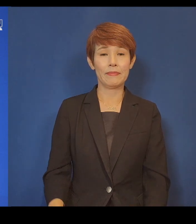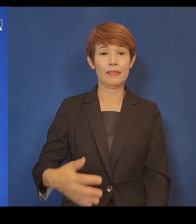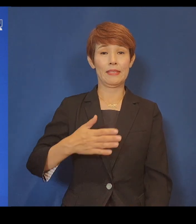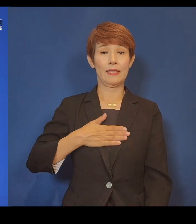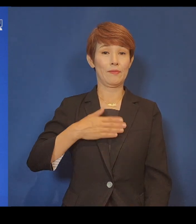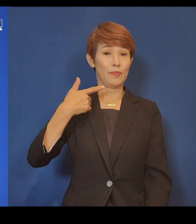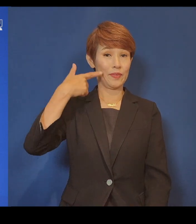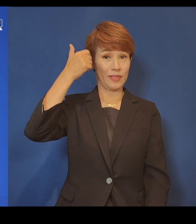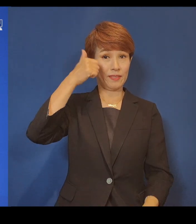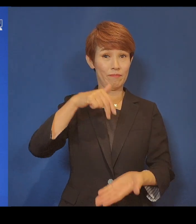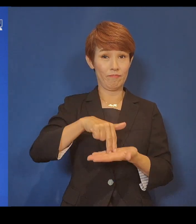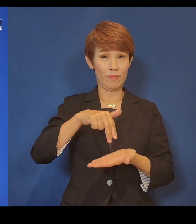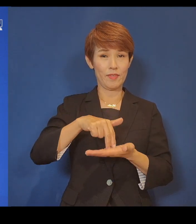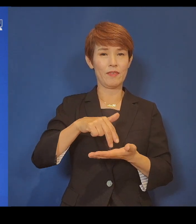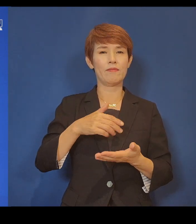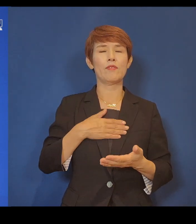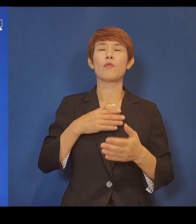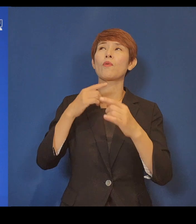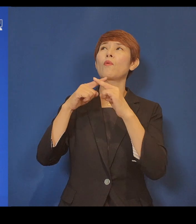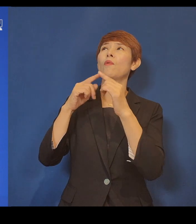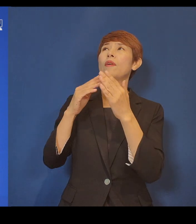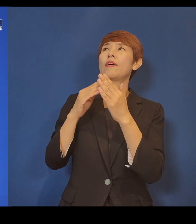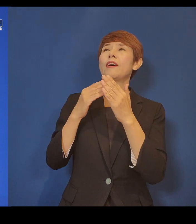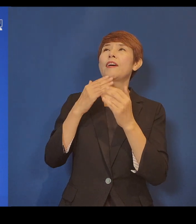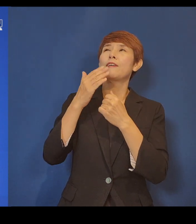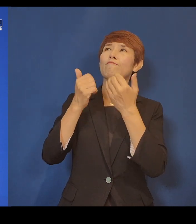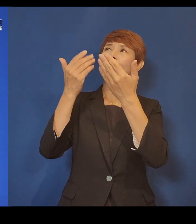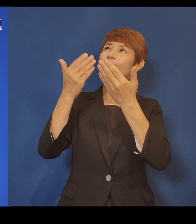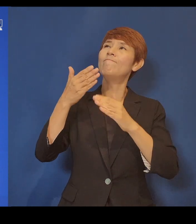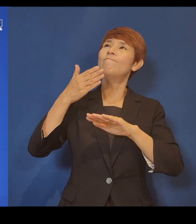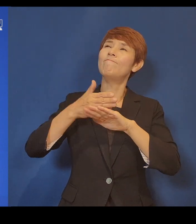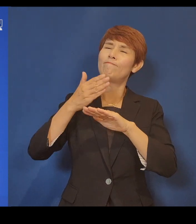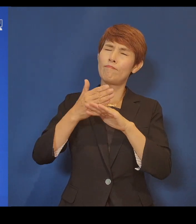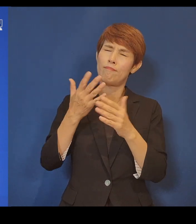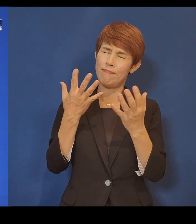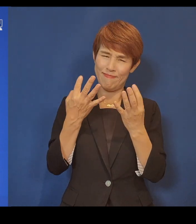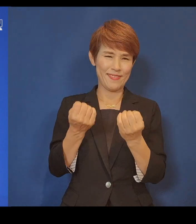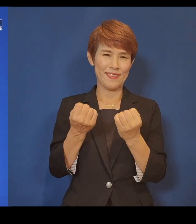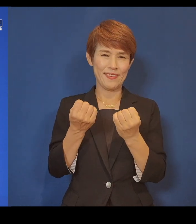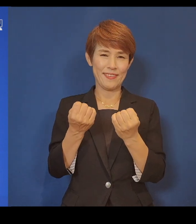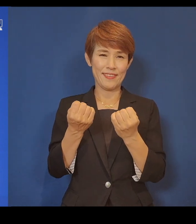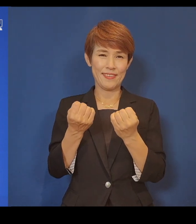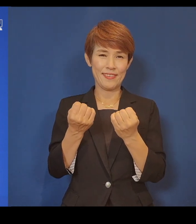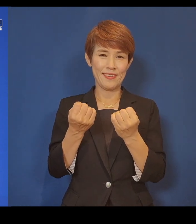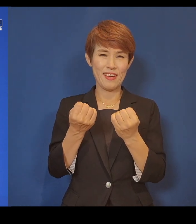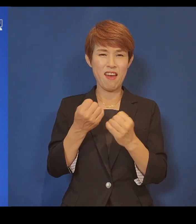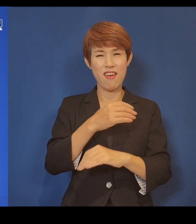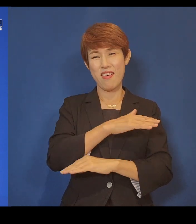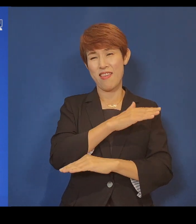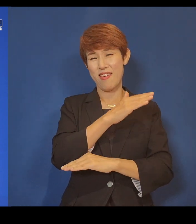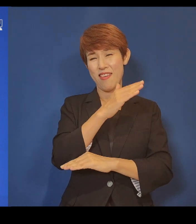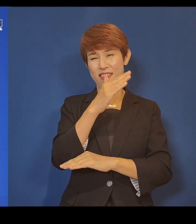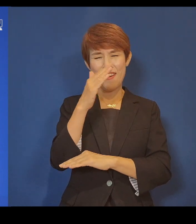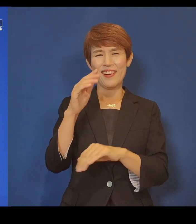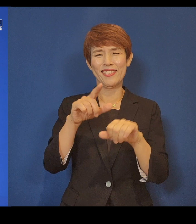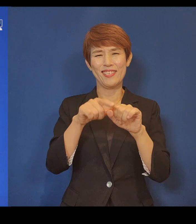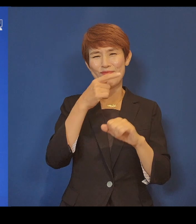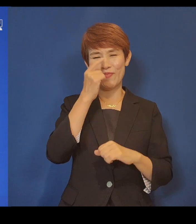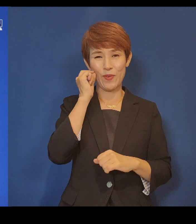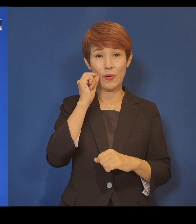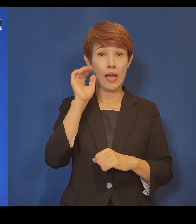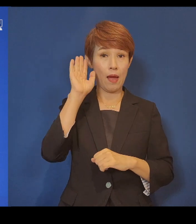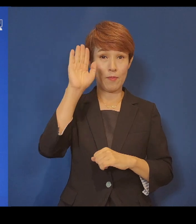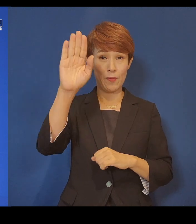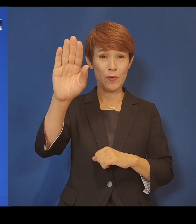담임 목사 개인으로도 교회 앞에 감사한 일이 많이 있습니다. 그러나 여기서 다 말씀드리긴 어렵고 기회를